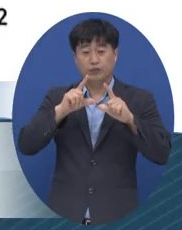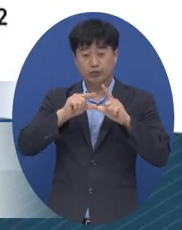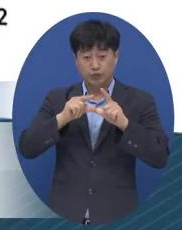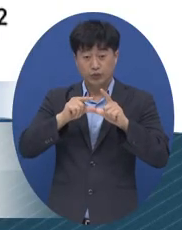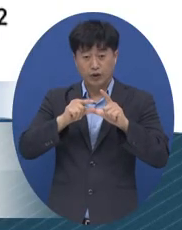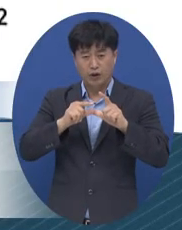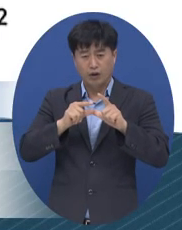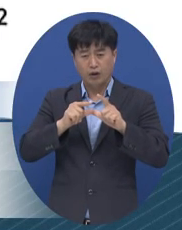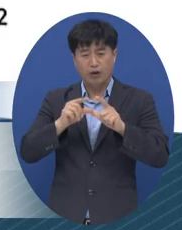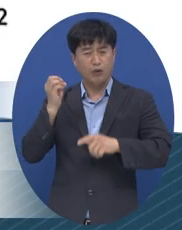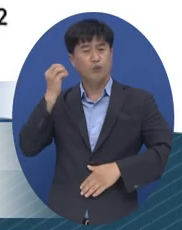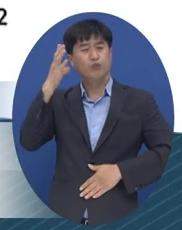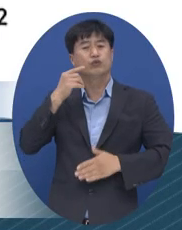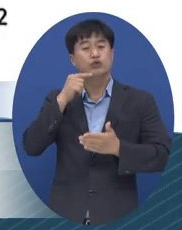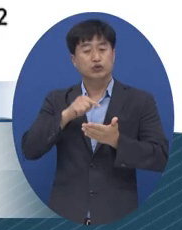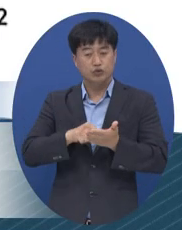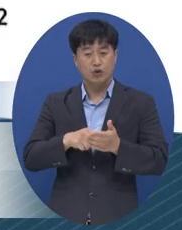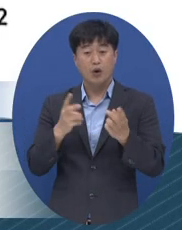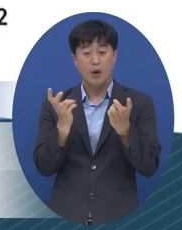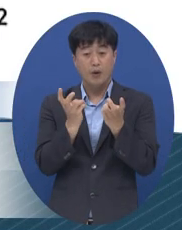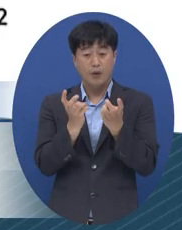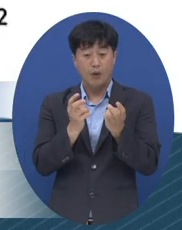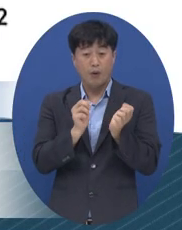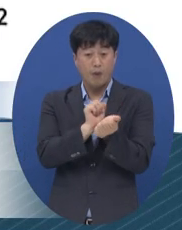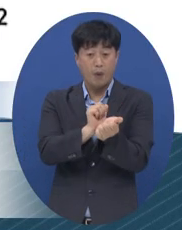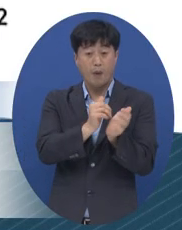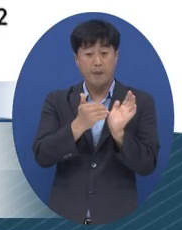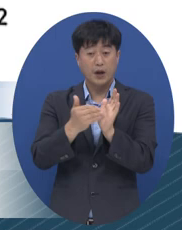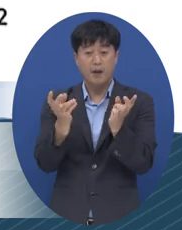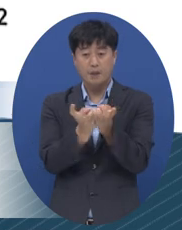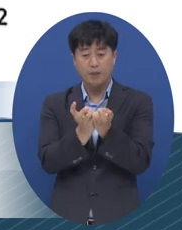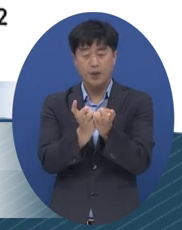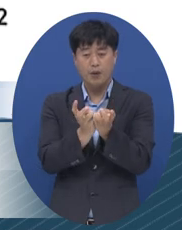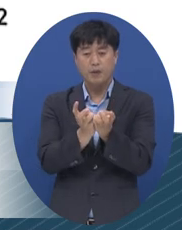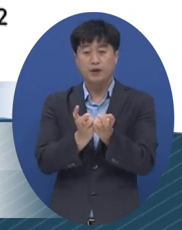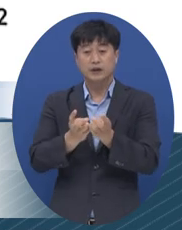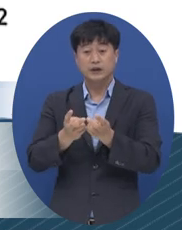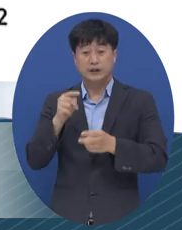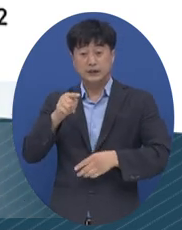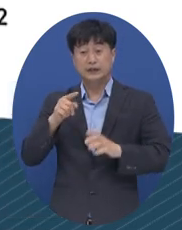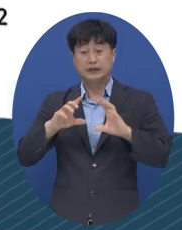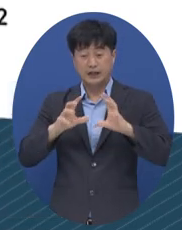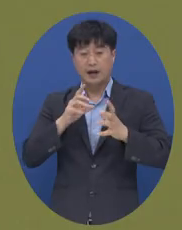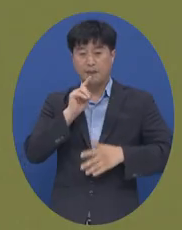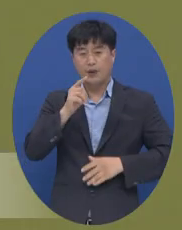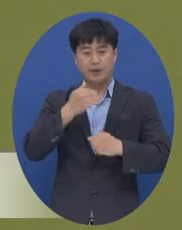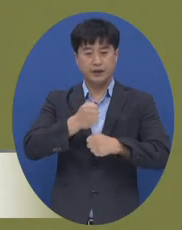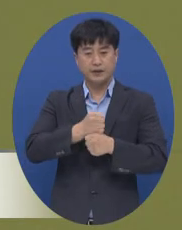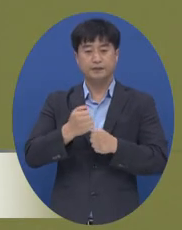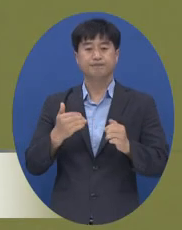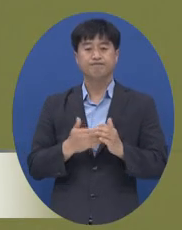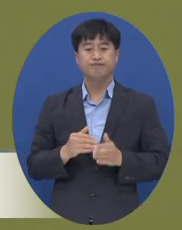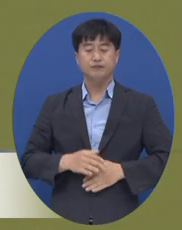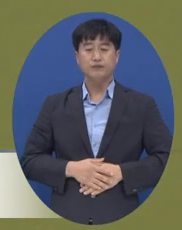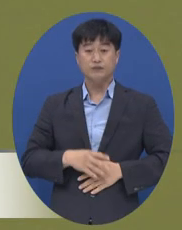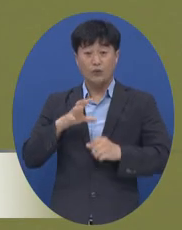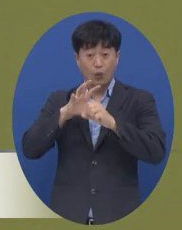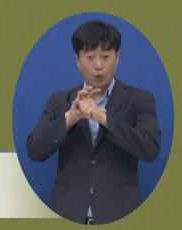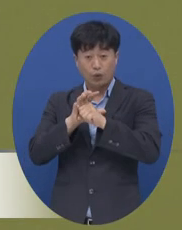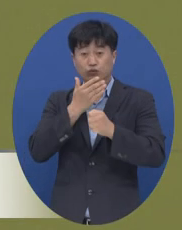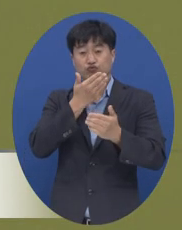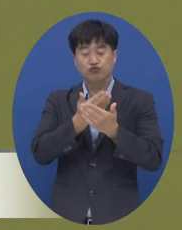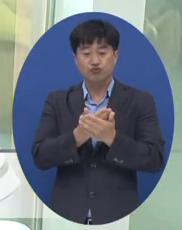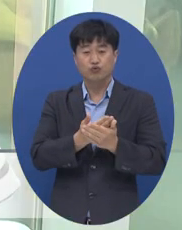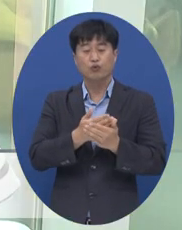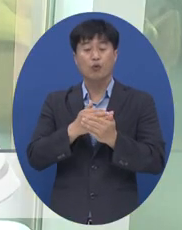있어서는 자칫 놓치기 쉬운 방역 수칙을 저희가 자국어로 제작을 했습니다. 우리나라 코로나19